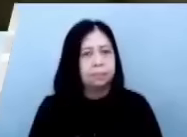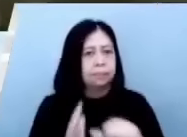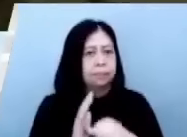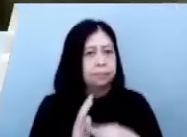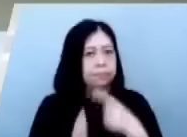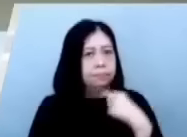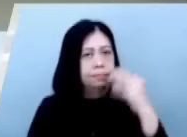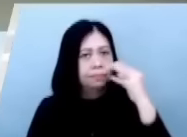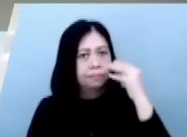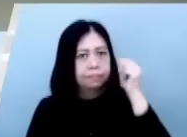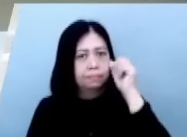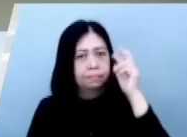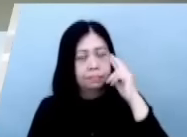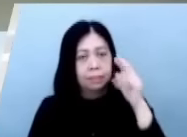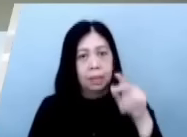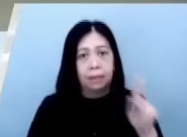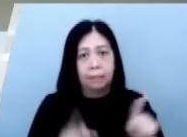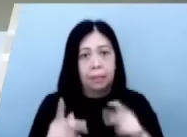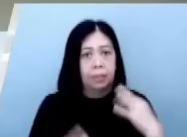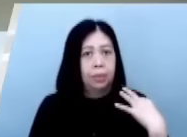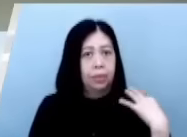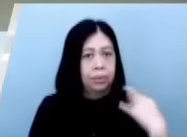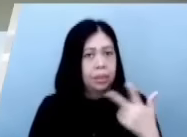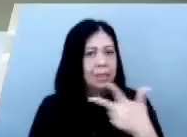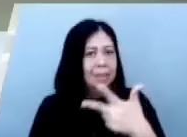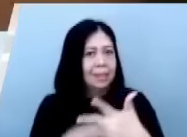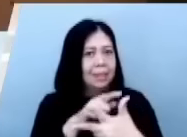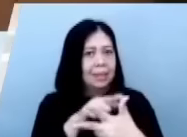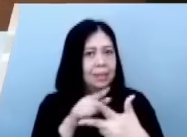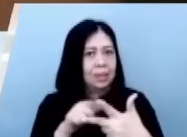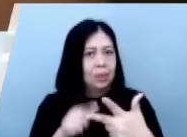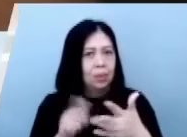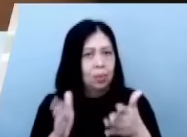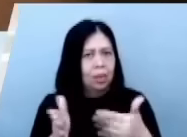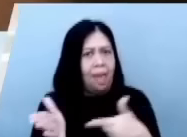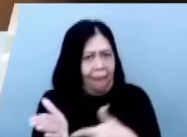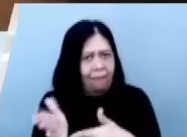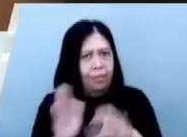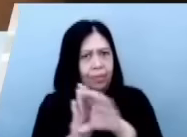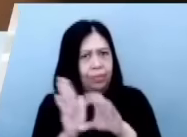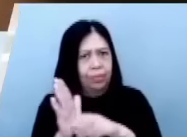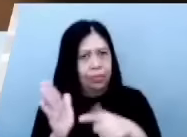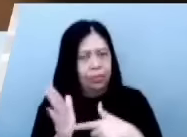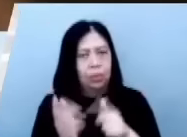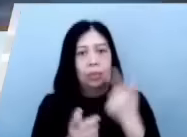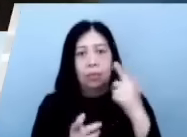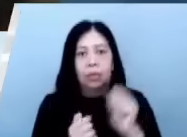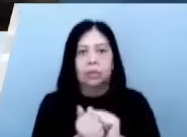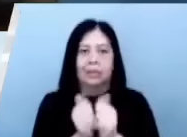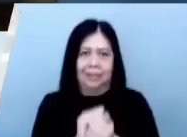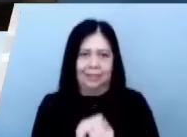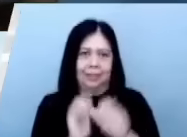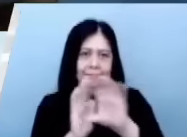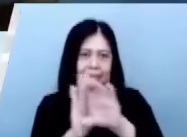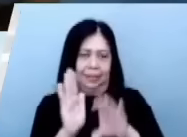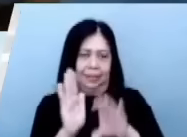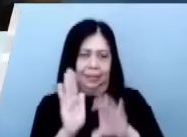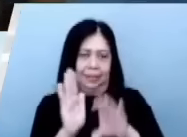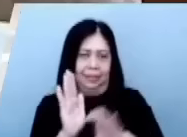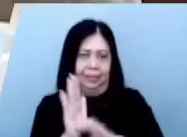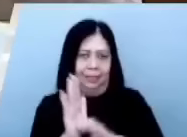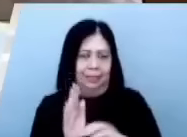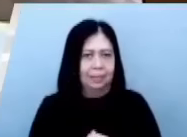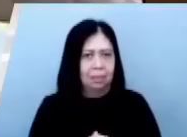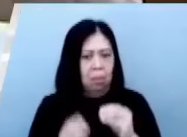People's Initiative ay isa sa tatlong paraang nakasaad sa Konstitusyon para maamyendahan ang Konstitusyon. Wala raw nakalagay roon